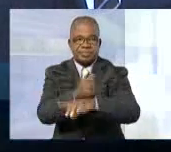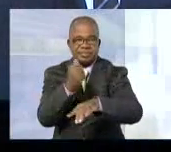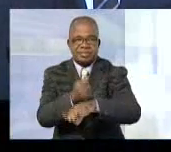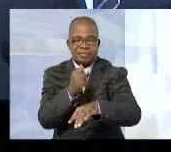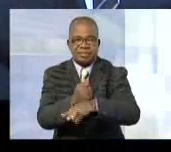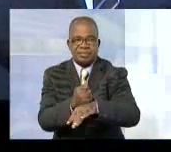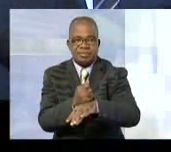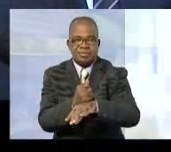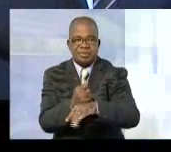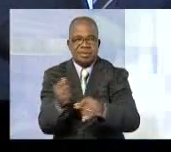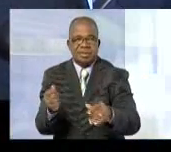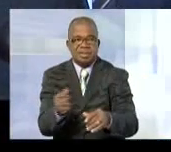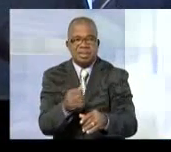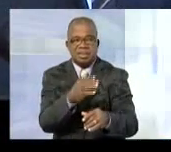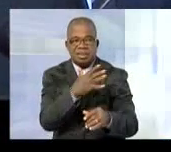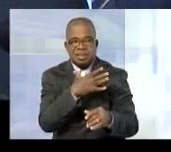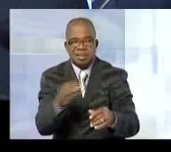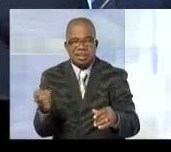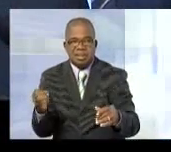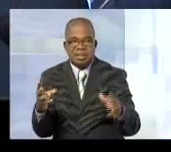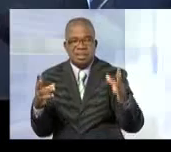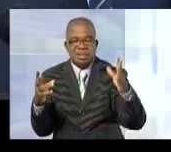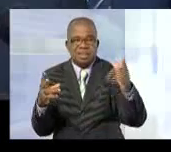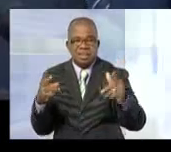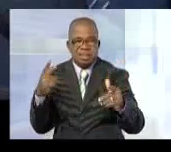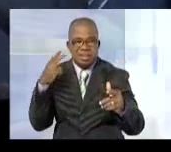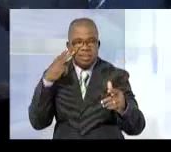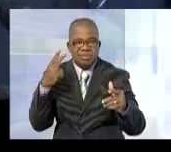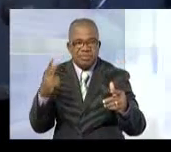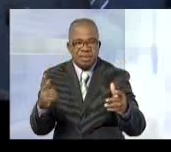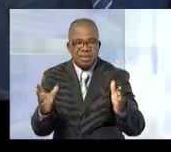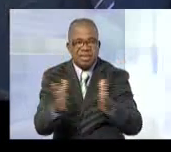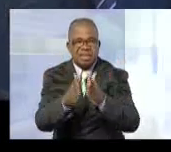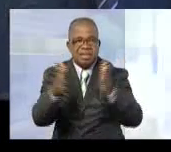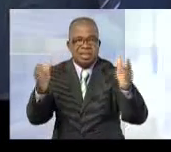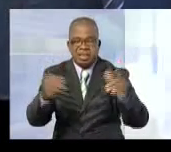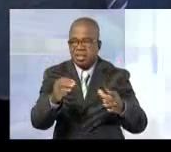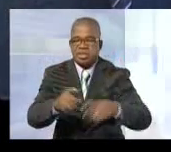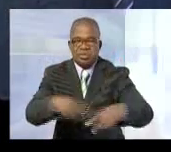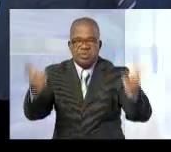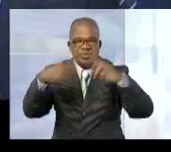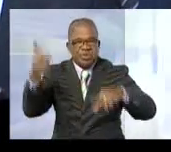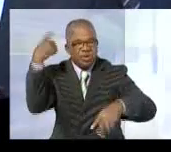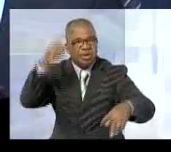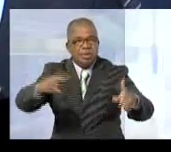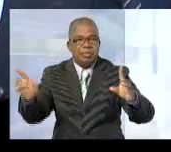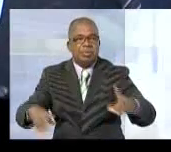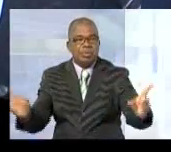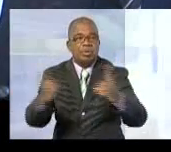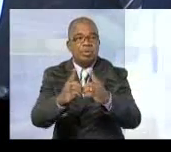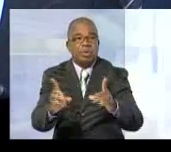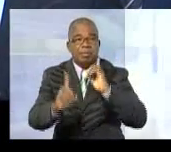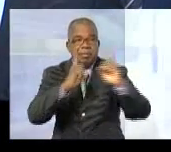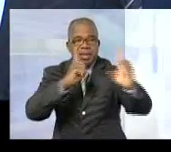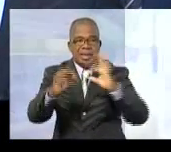bureau et JETRO en général pourra contribuer au développement économique de votre